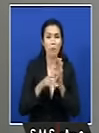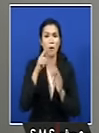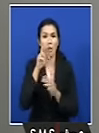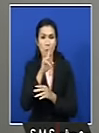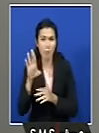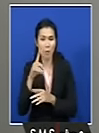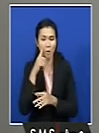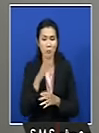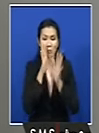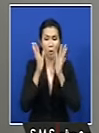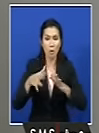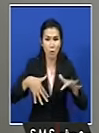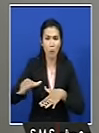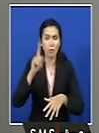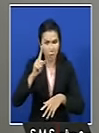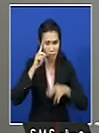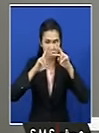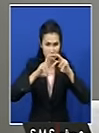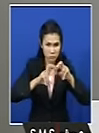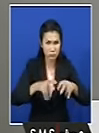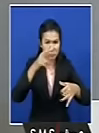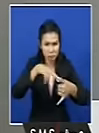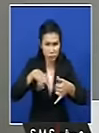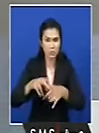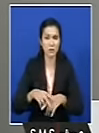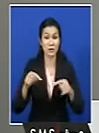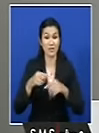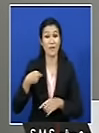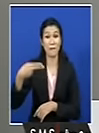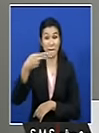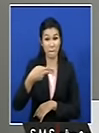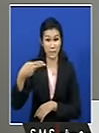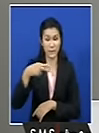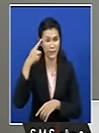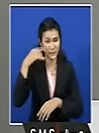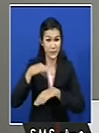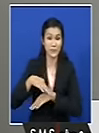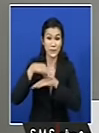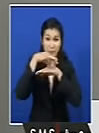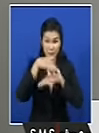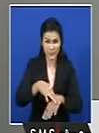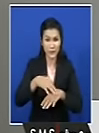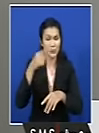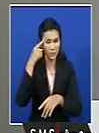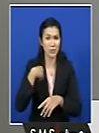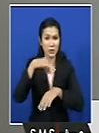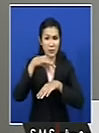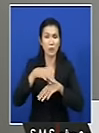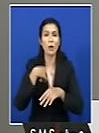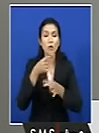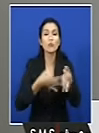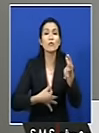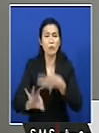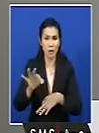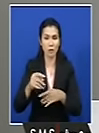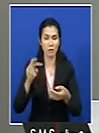หากมาจากคนทั่วไปก็อาจจะต้องคัดกันไปอีกยืนยันนะคะว่าหลานชายที่ได้รับการบรรจุเข้ามาบรรจุอยู่ในตำแหน่งทด